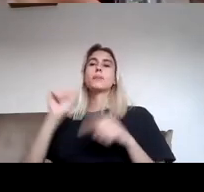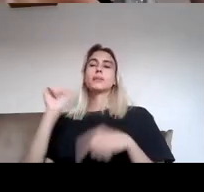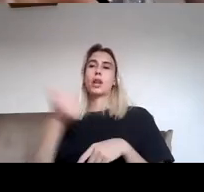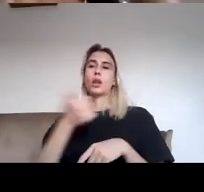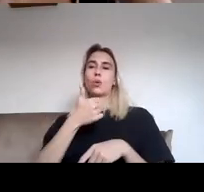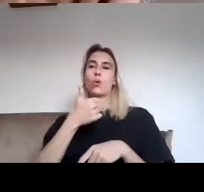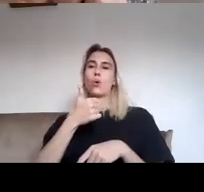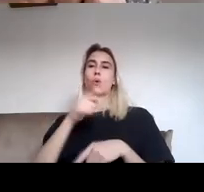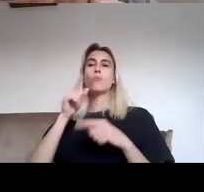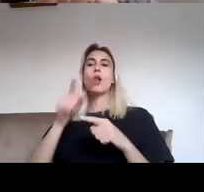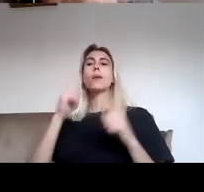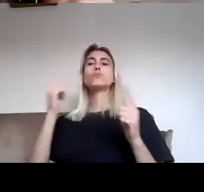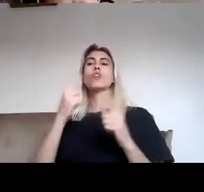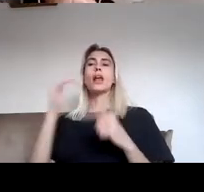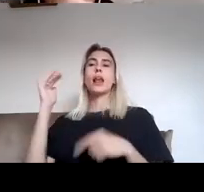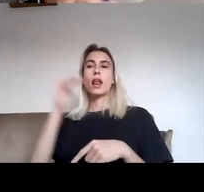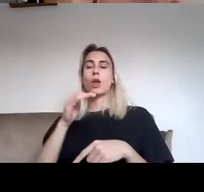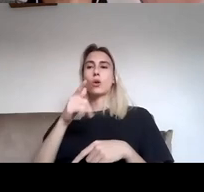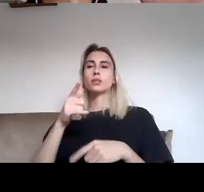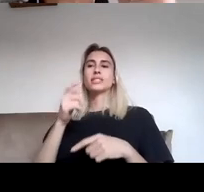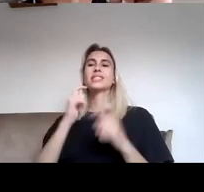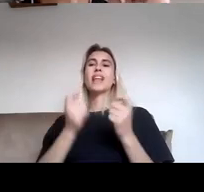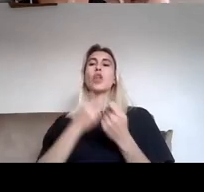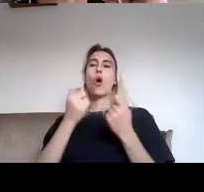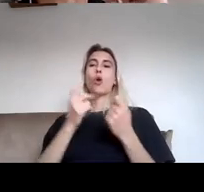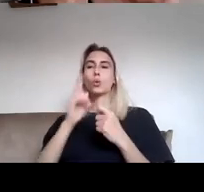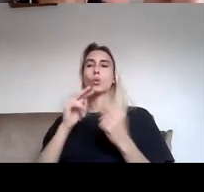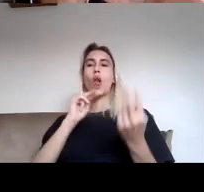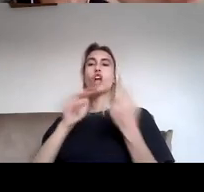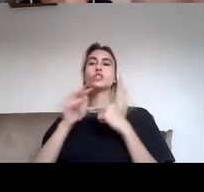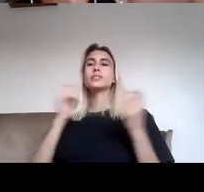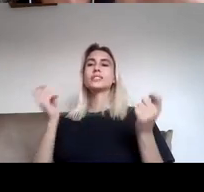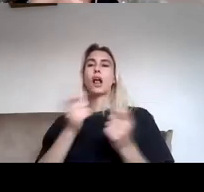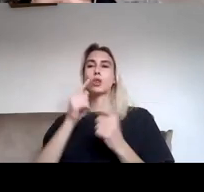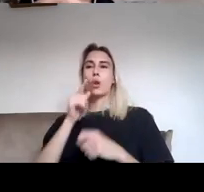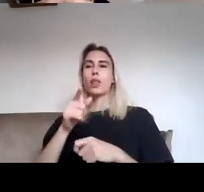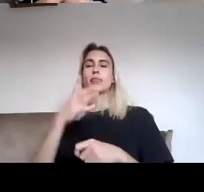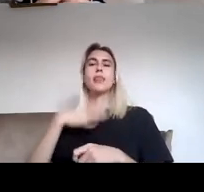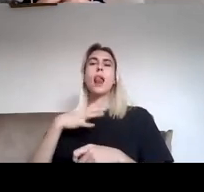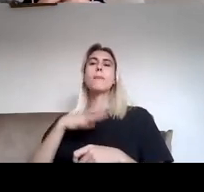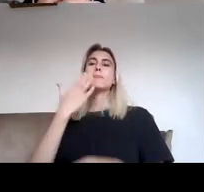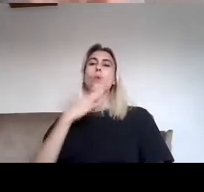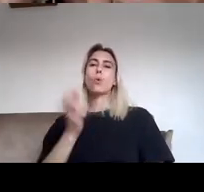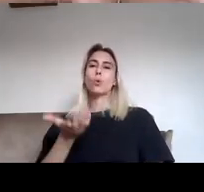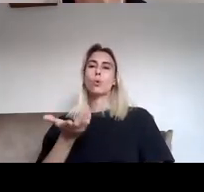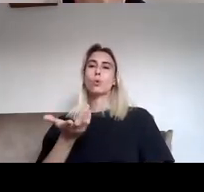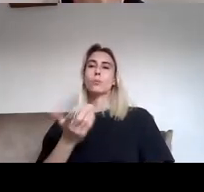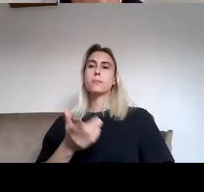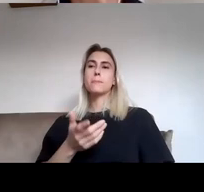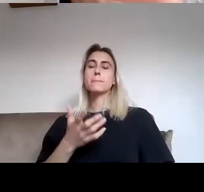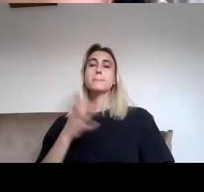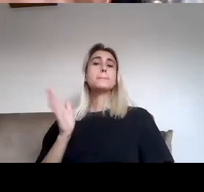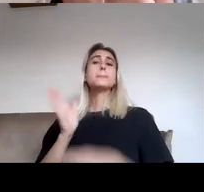bir şeyle geliyor sektör, ulaşım sektörü. Talep yok. Niye talep